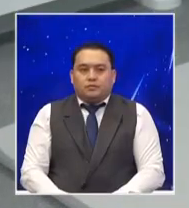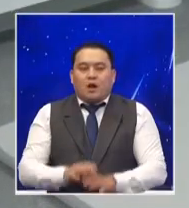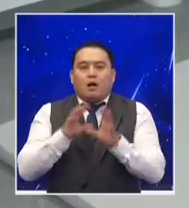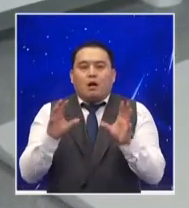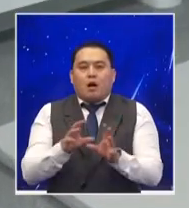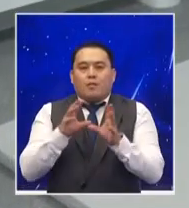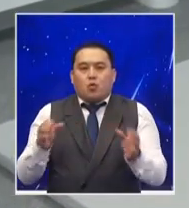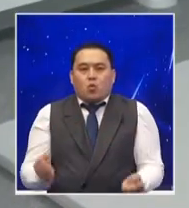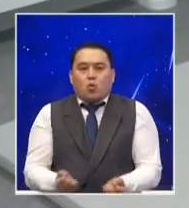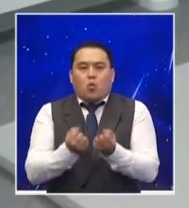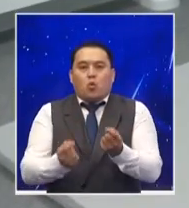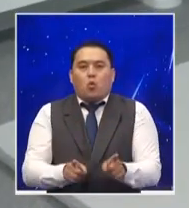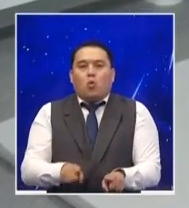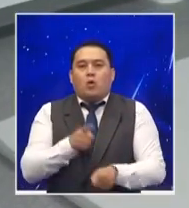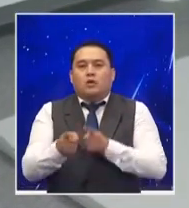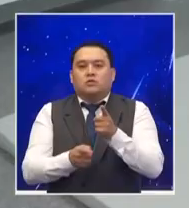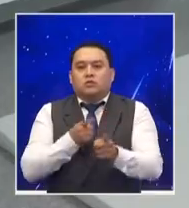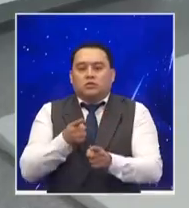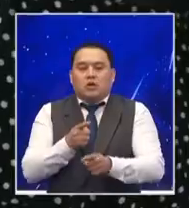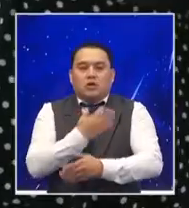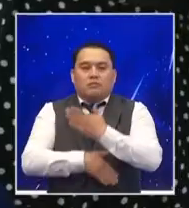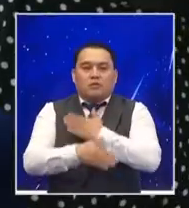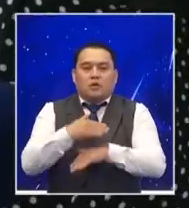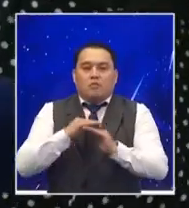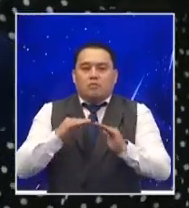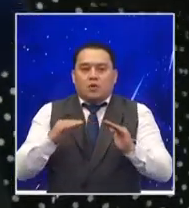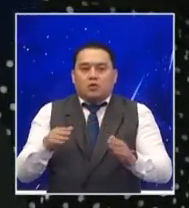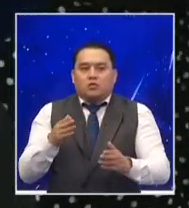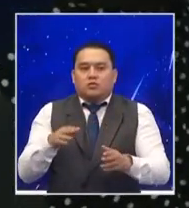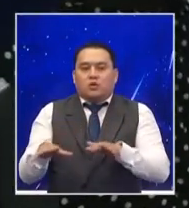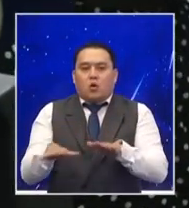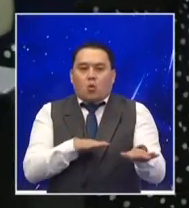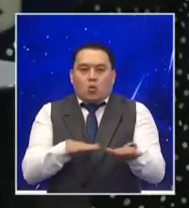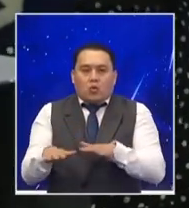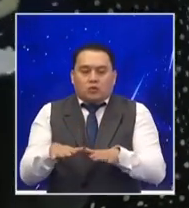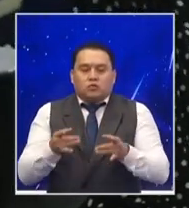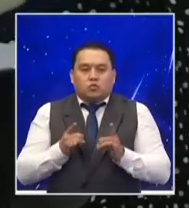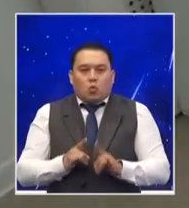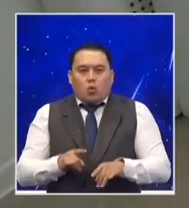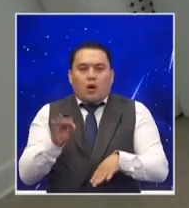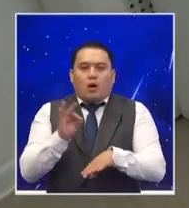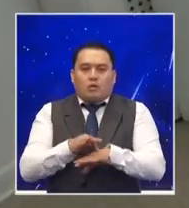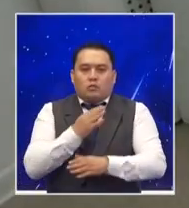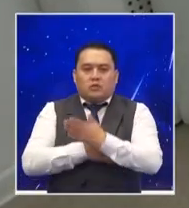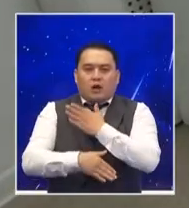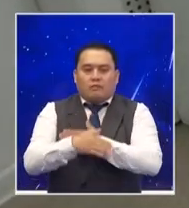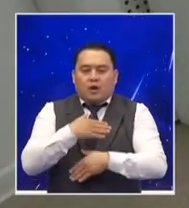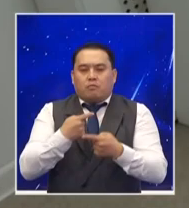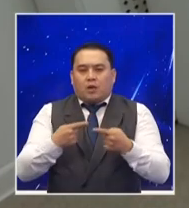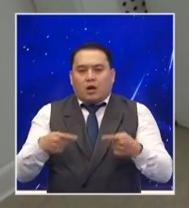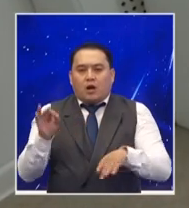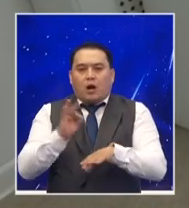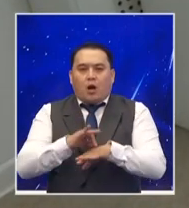Қамқорлық оңалту орталығы мүмкіндігі шектеулі жандарға үміт сыйламақ. Мұнда қимыл қозғалысы шектелген, туа біткен кемістігі бар балалар мен басқа да